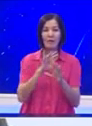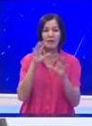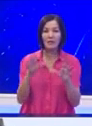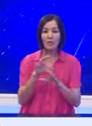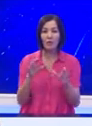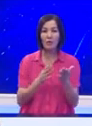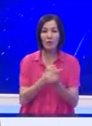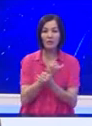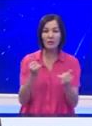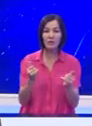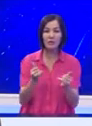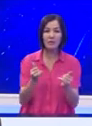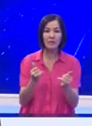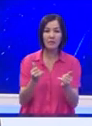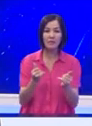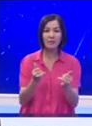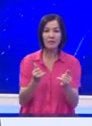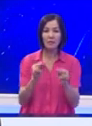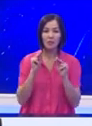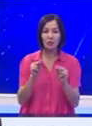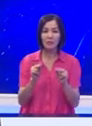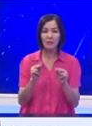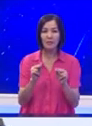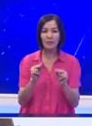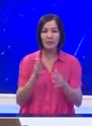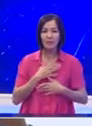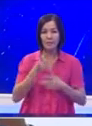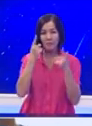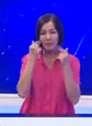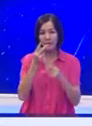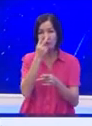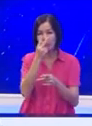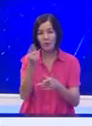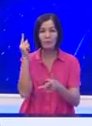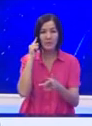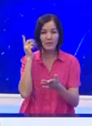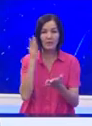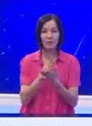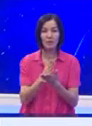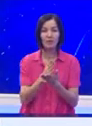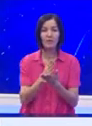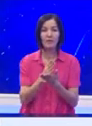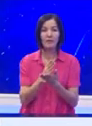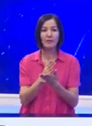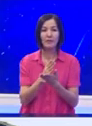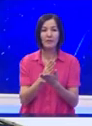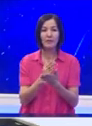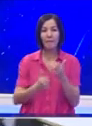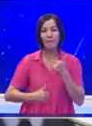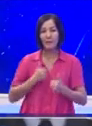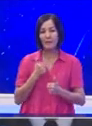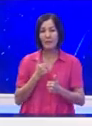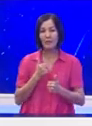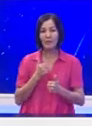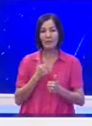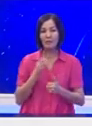атқан қызметтеріңіз шын мәнінде біз біліп отырамыз, естіп отырамыз, сіздерге мақтанышпен қарап